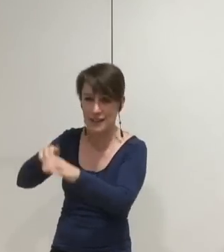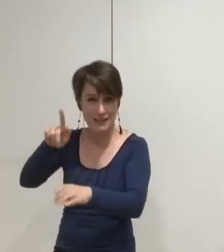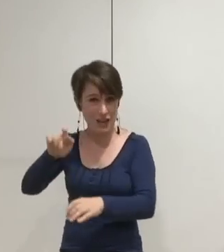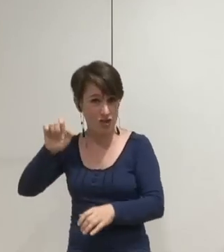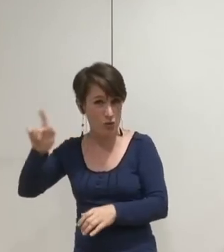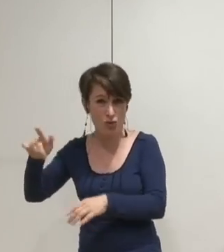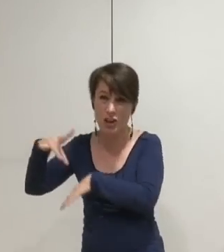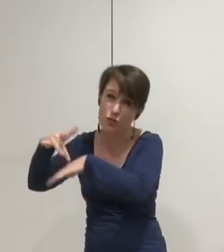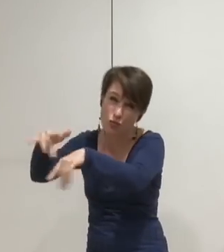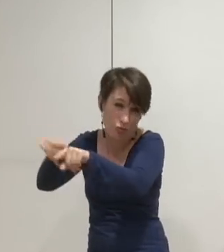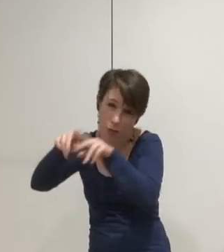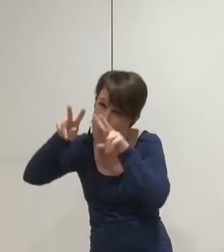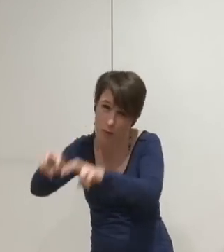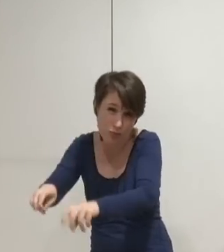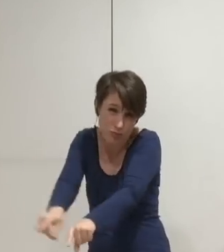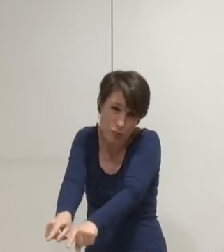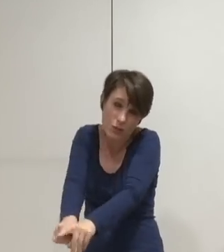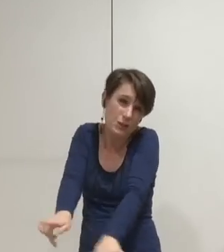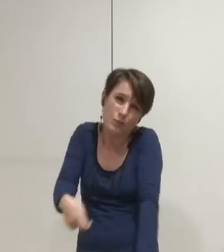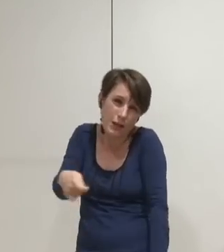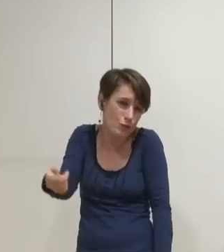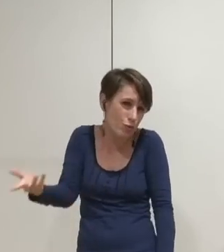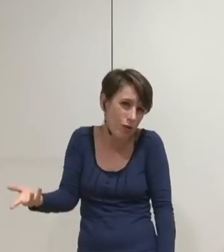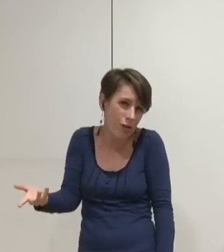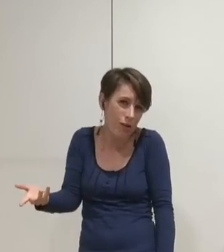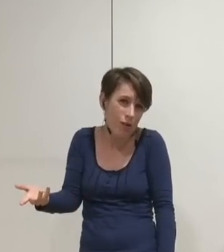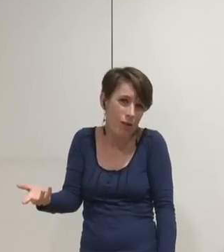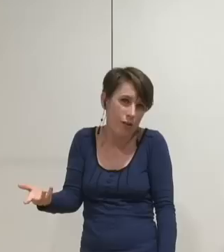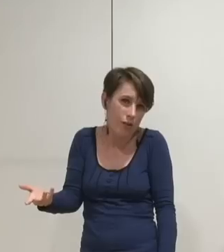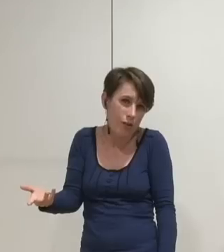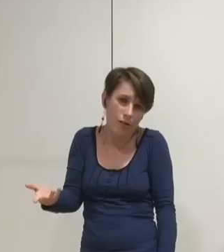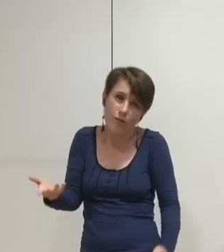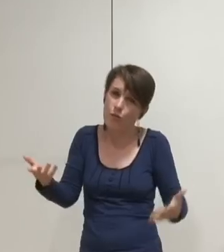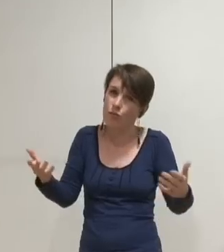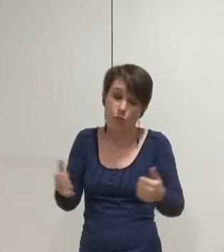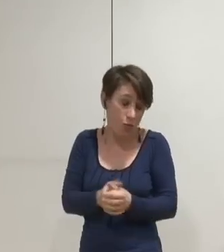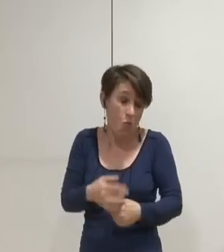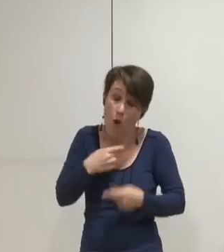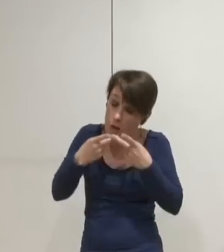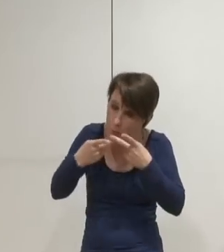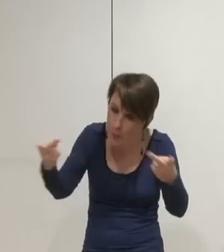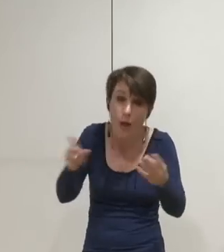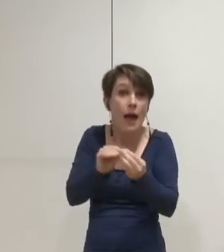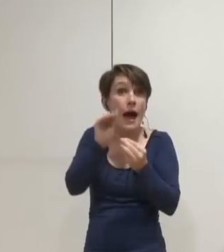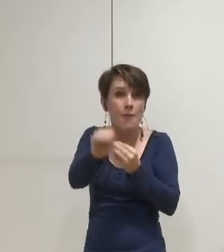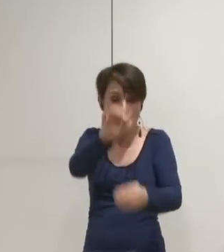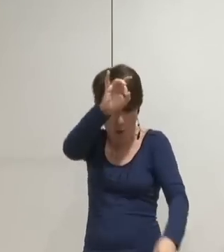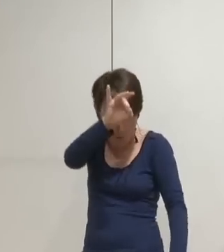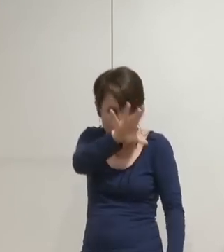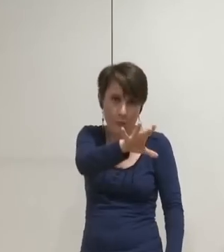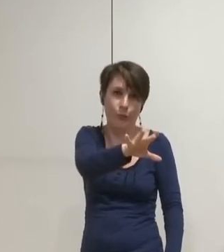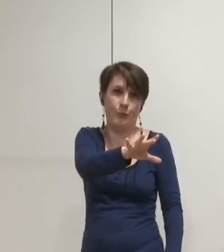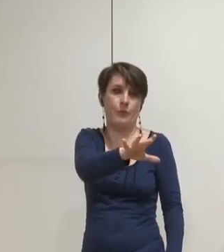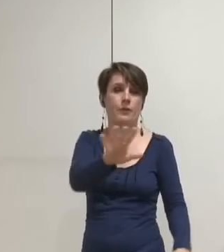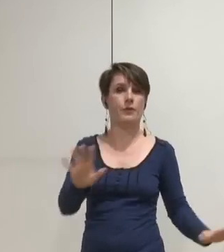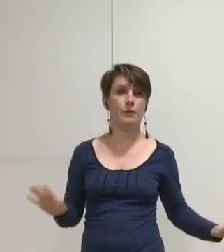même vous en doutez bien vu l'importance symbolique du sujet dont nous sommes tous bien conscients donc l'amendement est